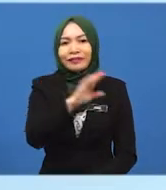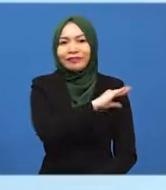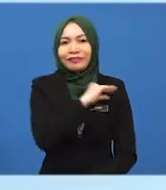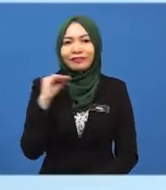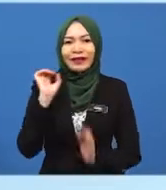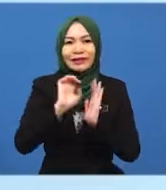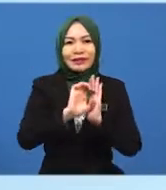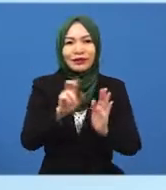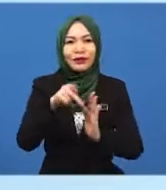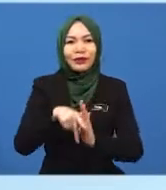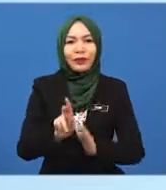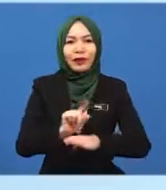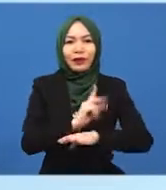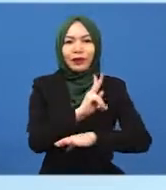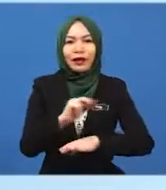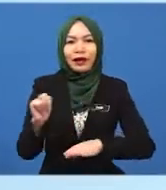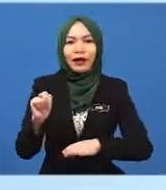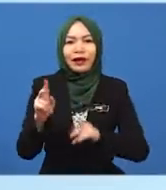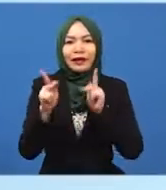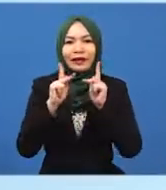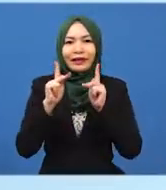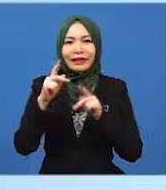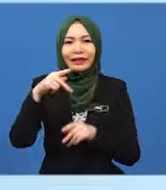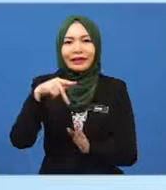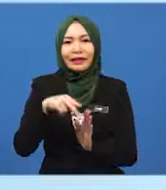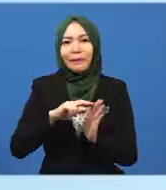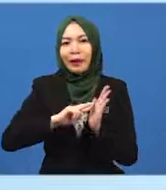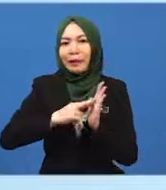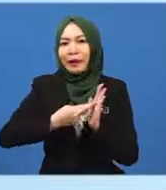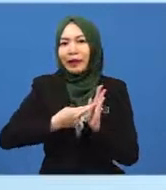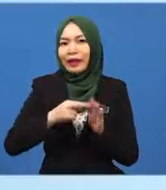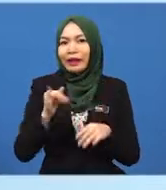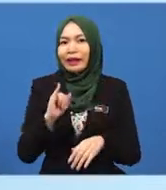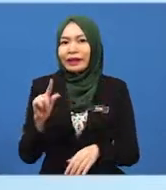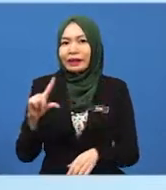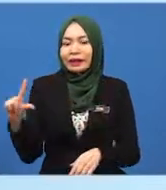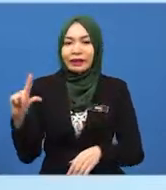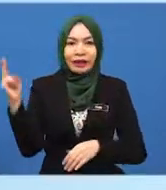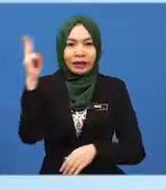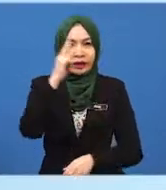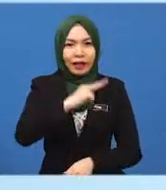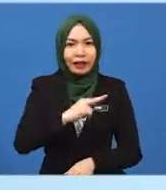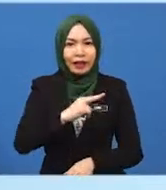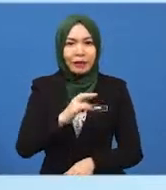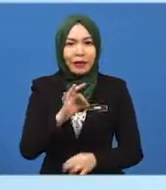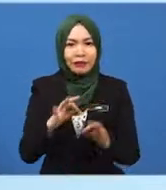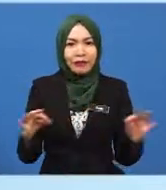contoh penggunaan kata pemberi adalah di hadapan frasa sendinama.